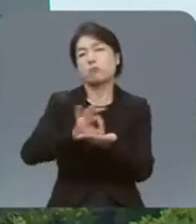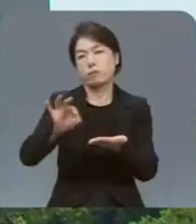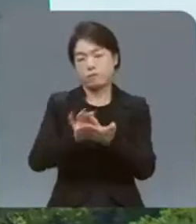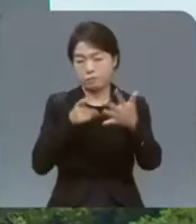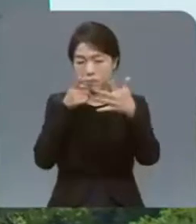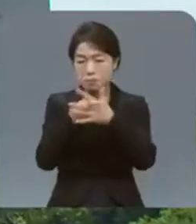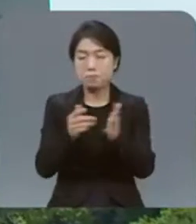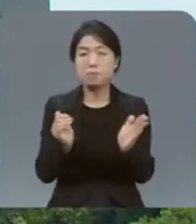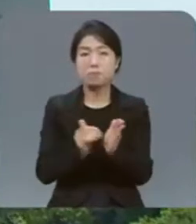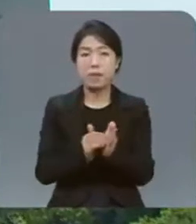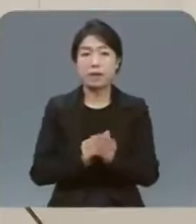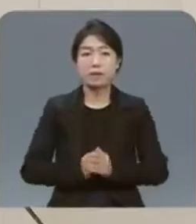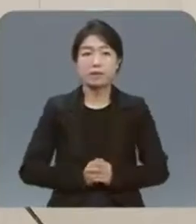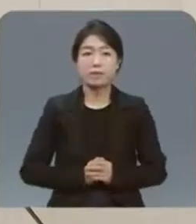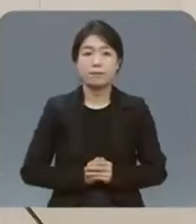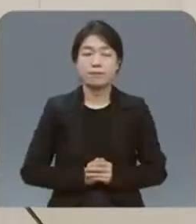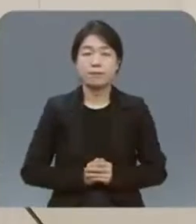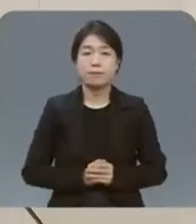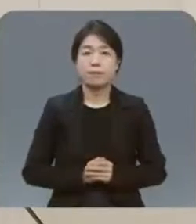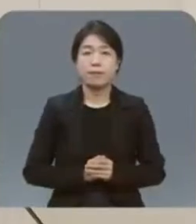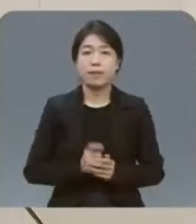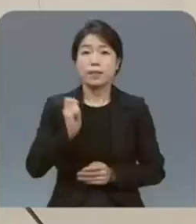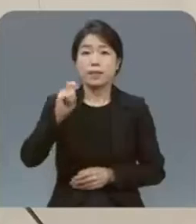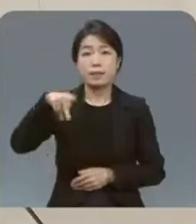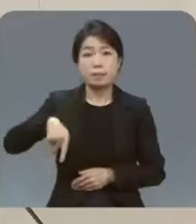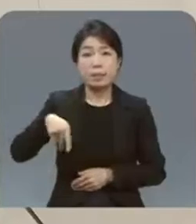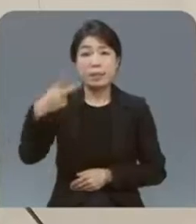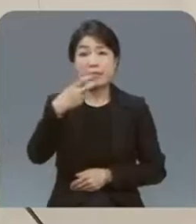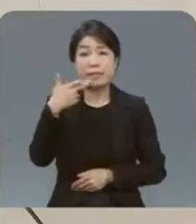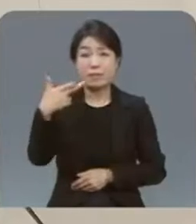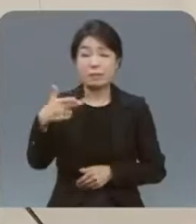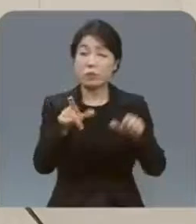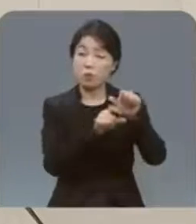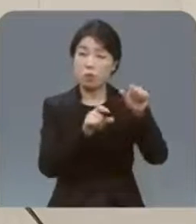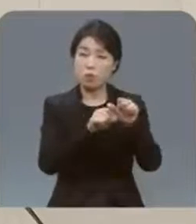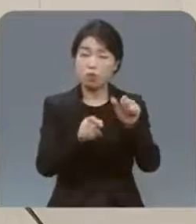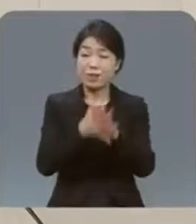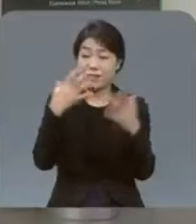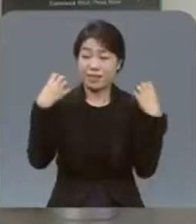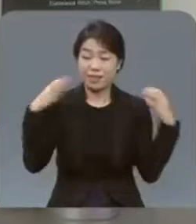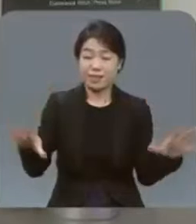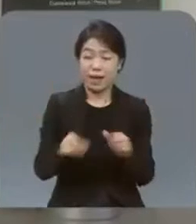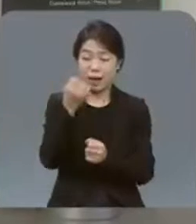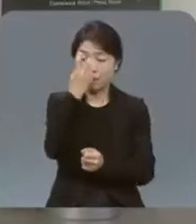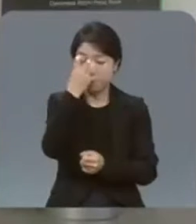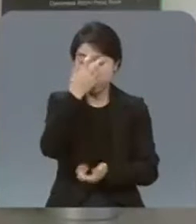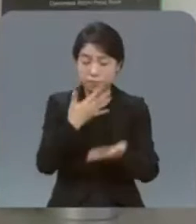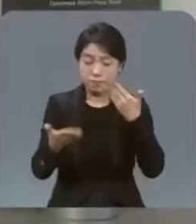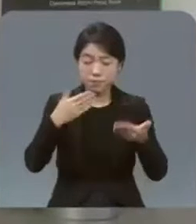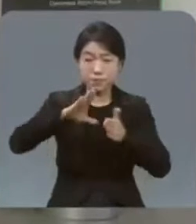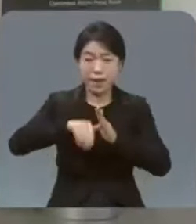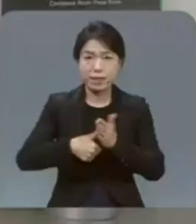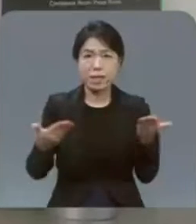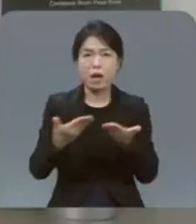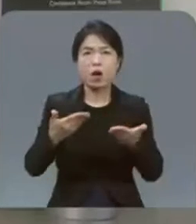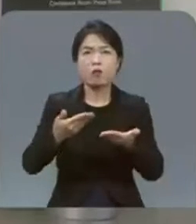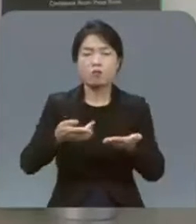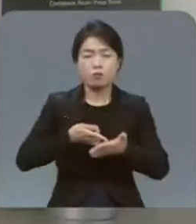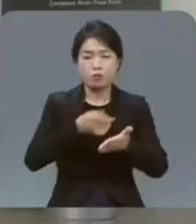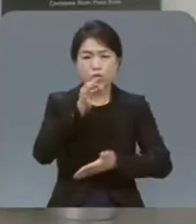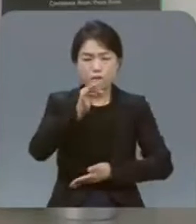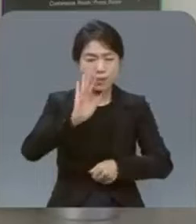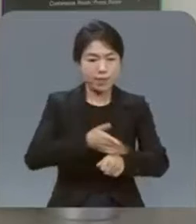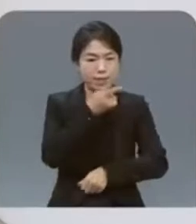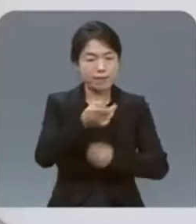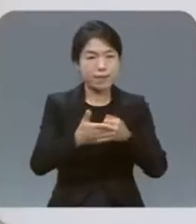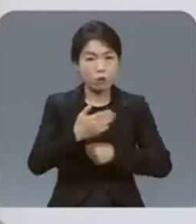드러났습니다 특히 테크노파크 는 2017년 5월 시 종합감사에서 업무추진비 집행 부적정 으로 이미 기관 전 경고등을